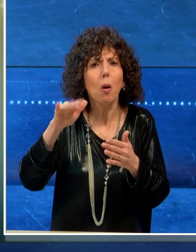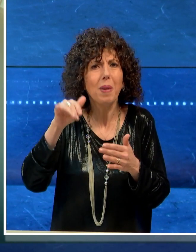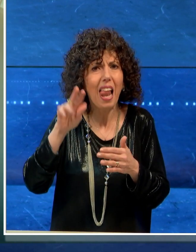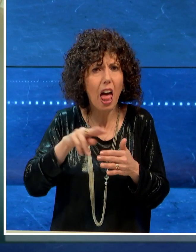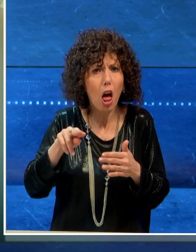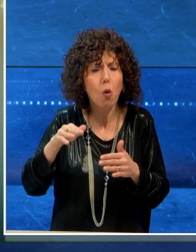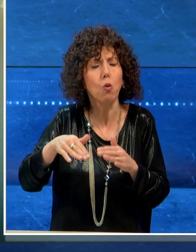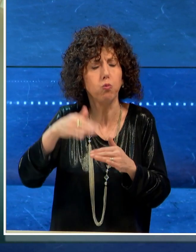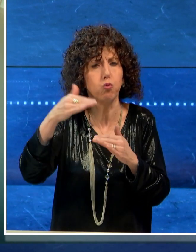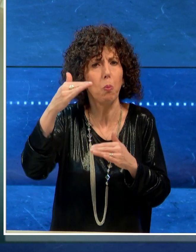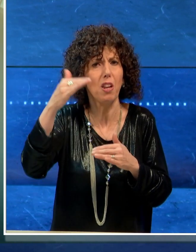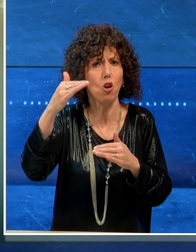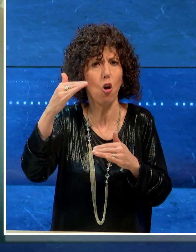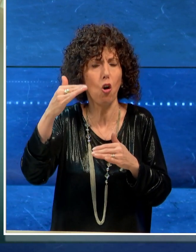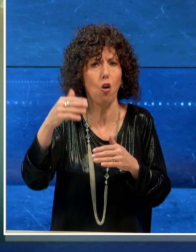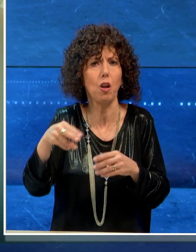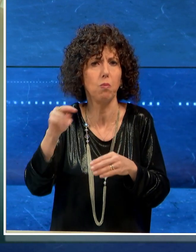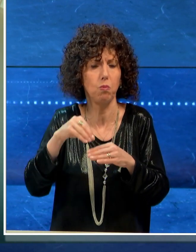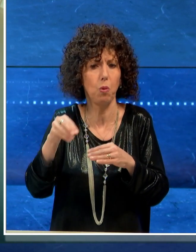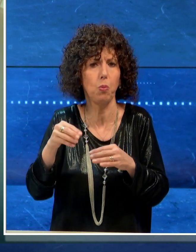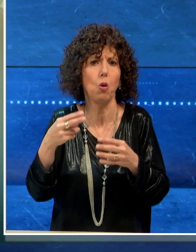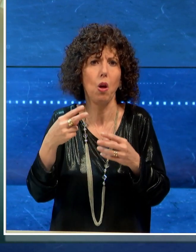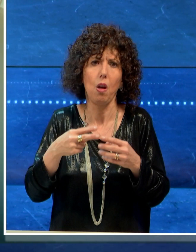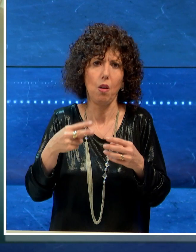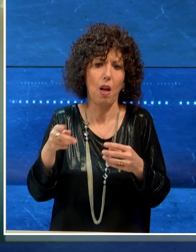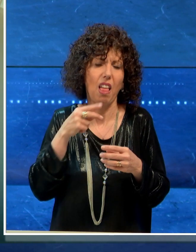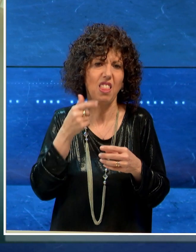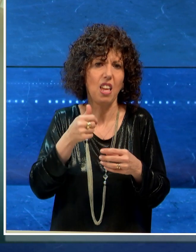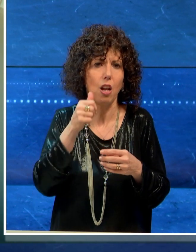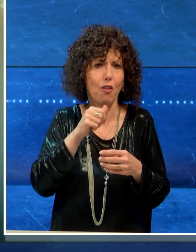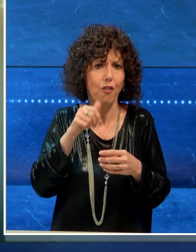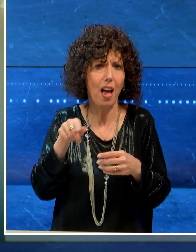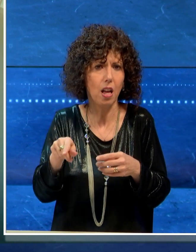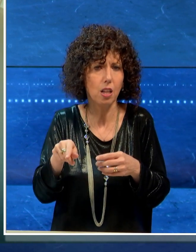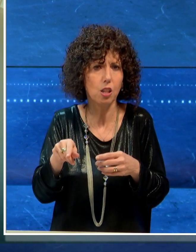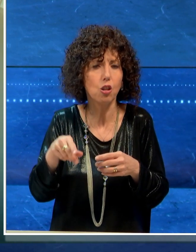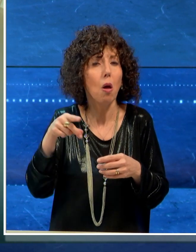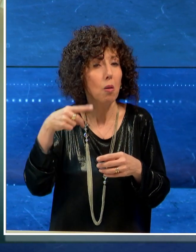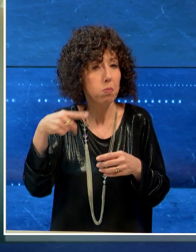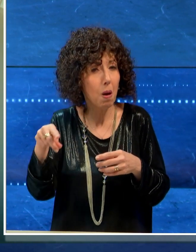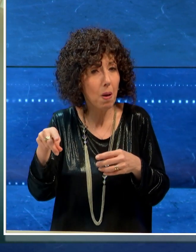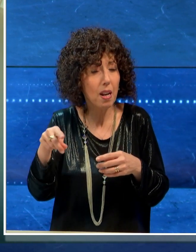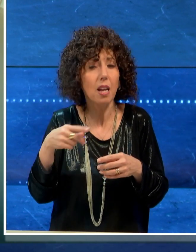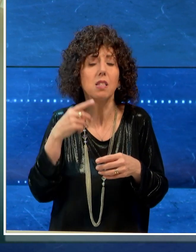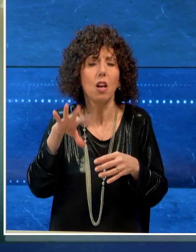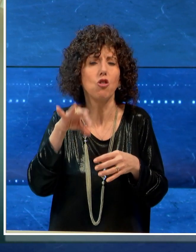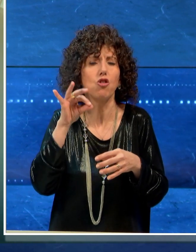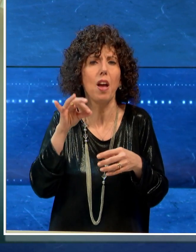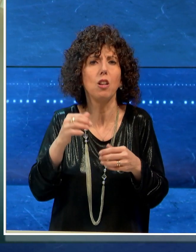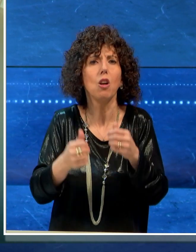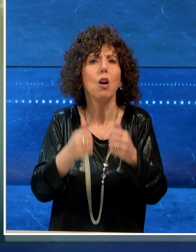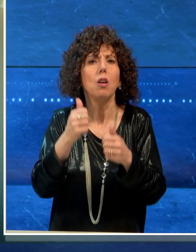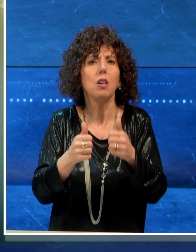00.000 superiore a quello effettivo Paparesta ha scelto di essere giudicato con